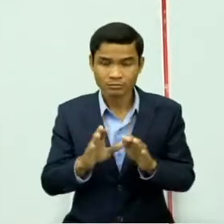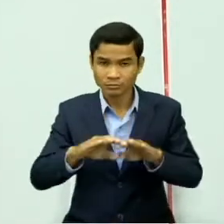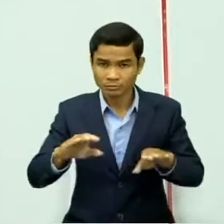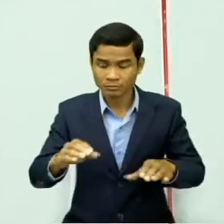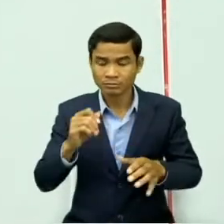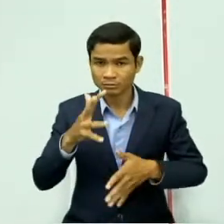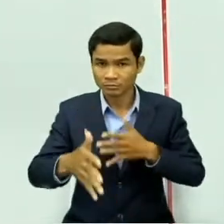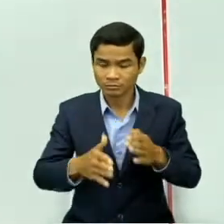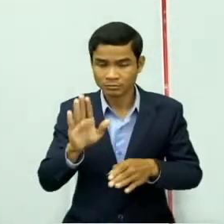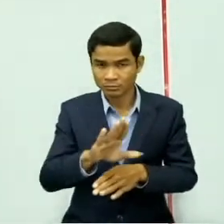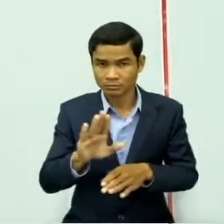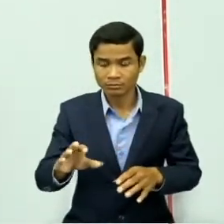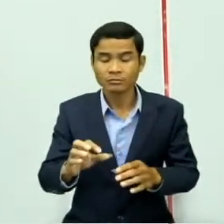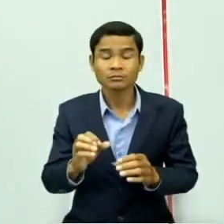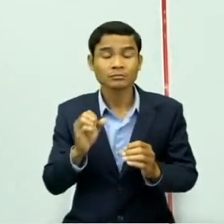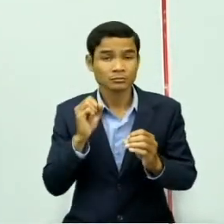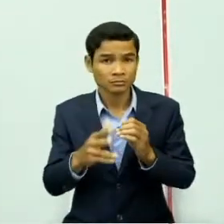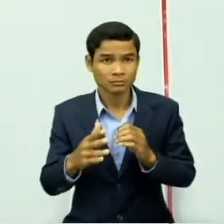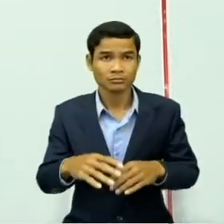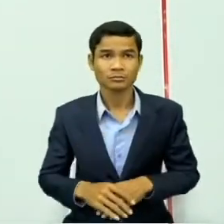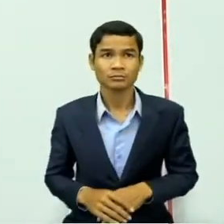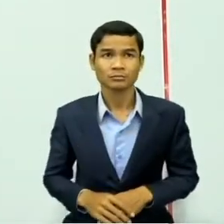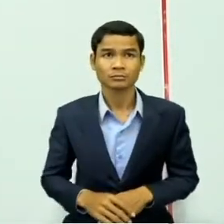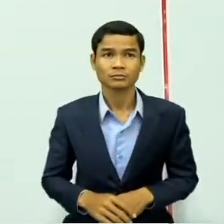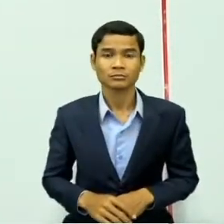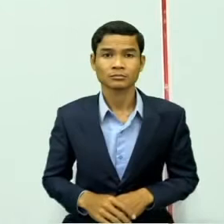được luôn ấy chào phở